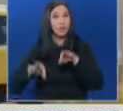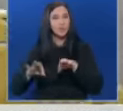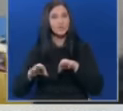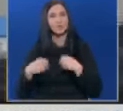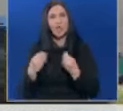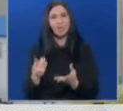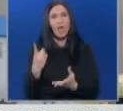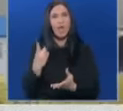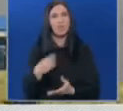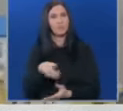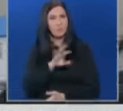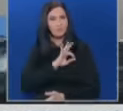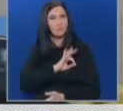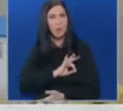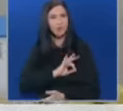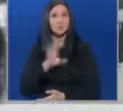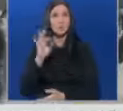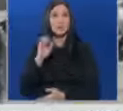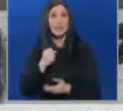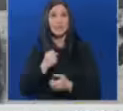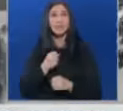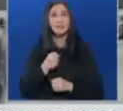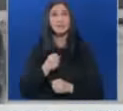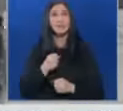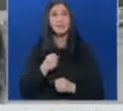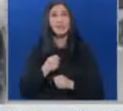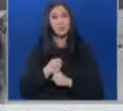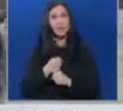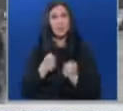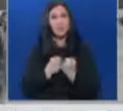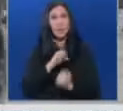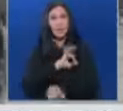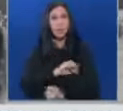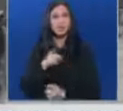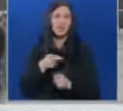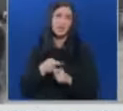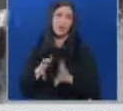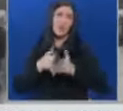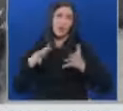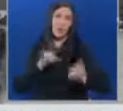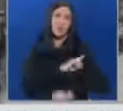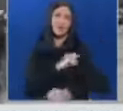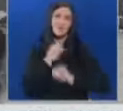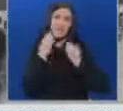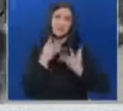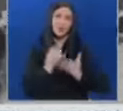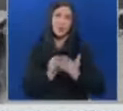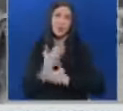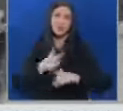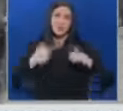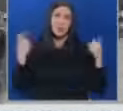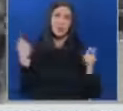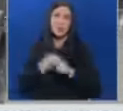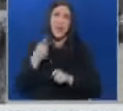ще даде един бонус от около 50 депутатски места на победителя, това създава и много голяма възможност за нова демокрация да